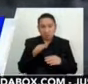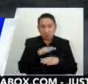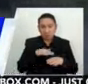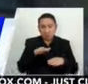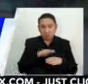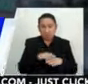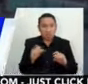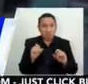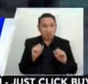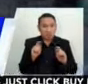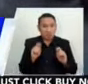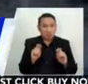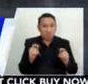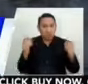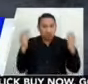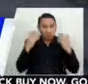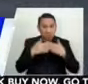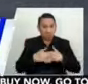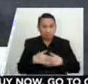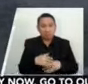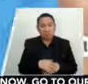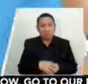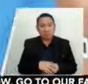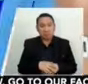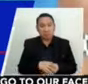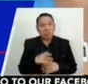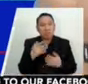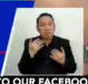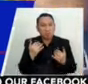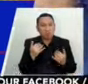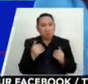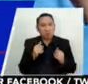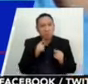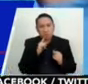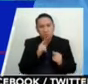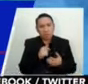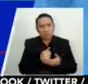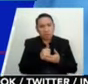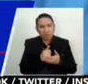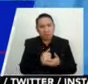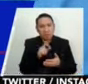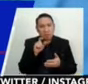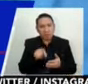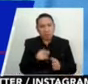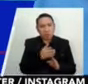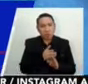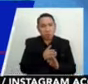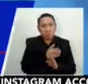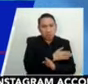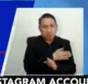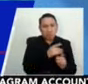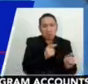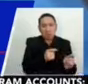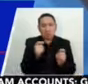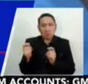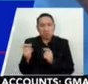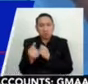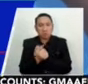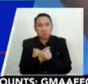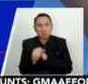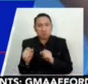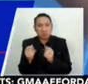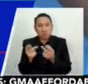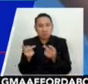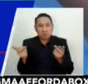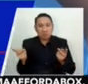Ayon sa Pangulo, na katulong ang preemptive evacuation. Kuminsan lang talaga, it's hard to